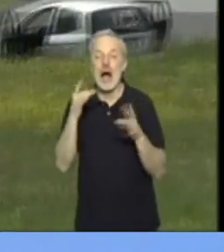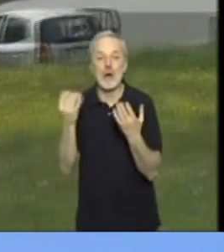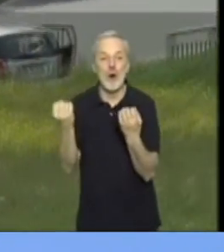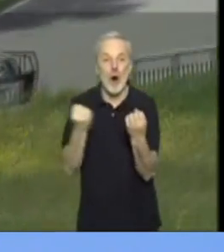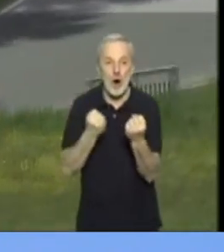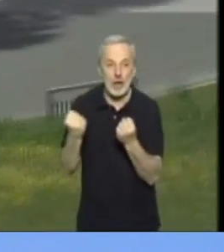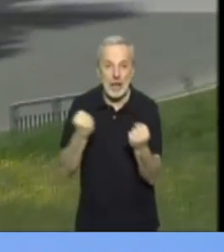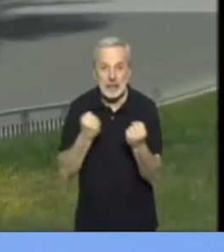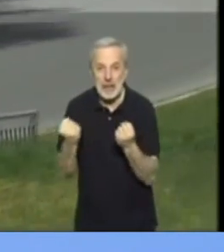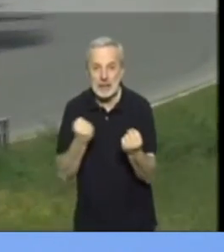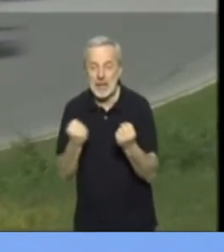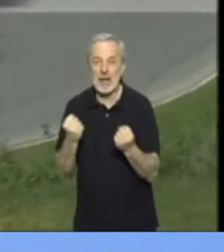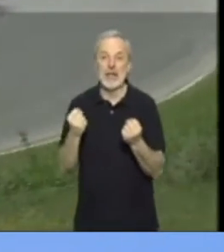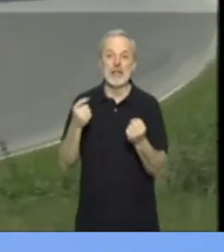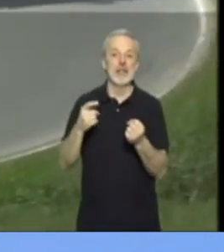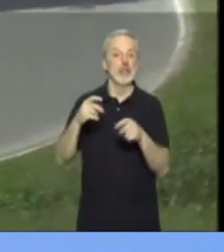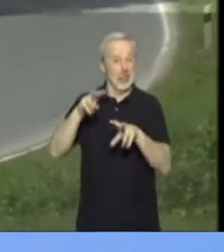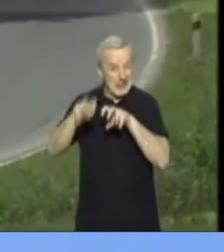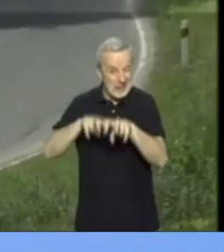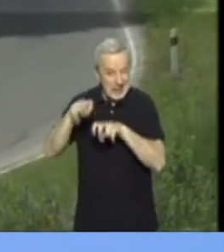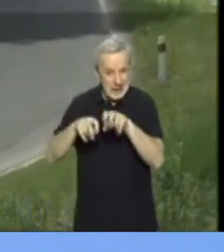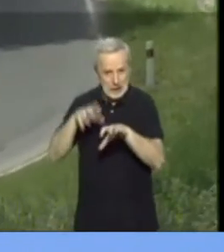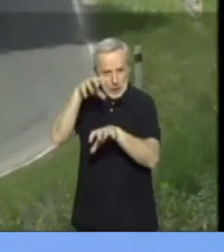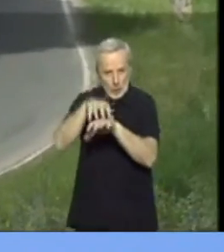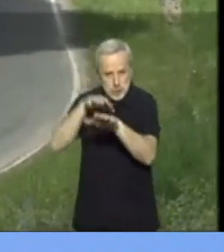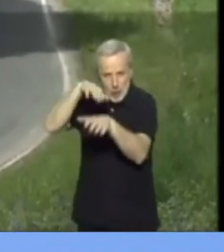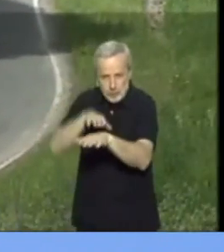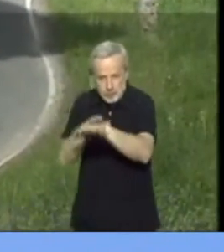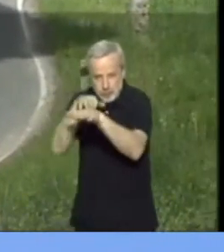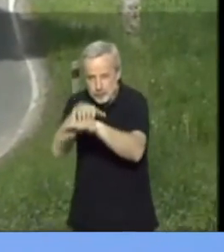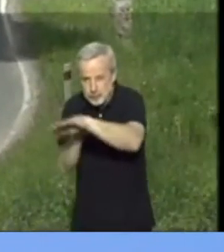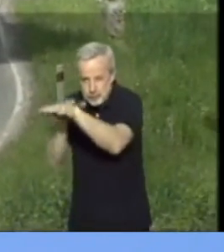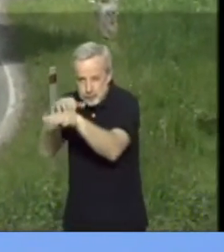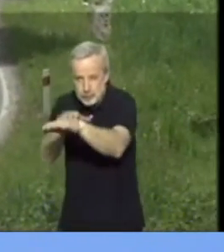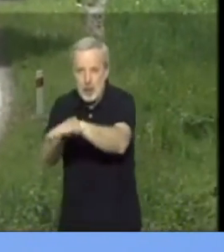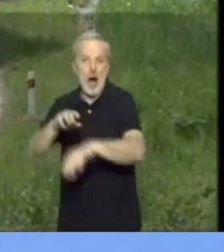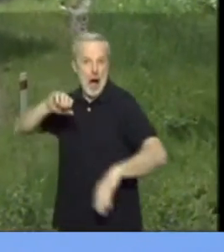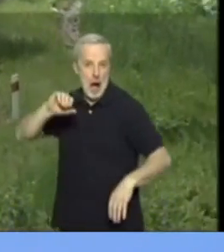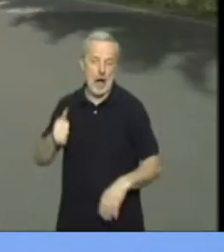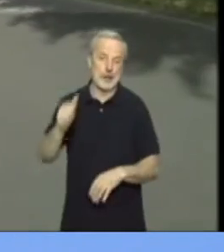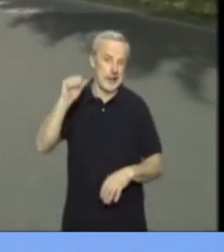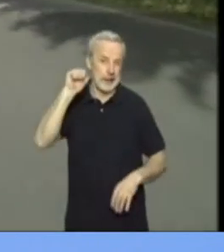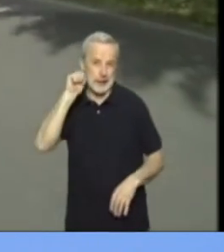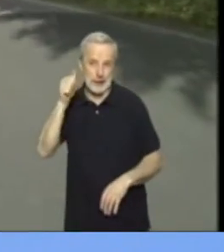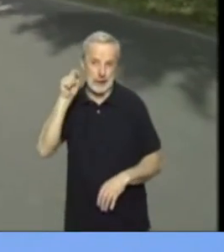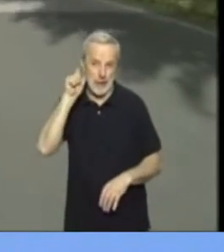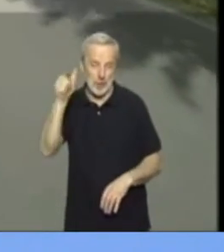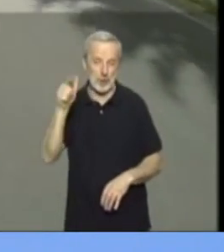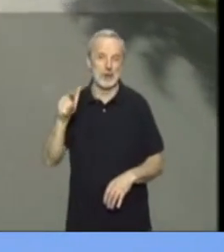logistických udržení jaksi toho pelotonu v nějaké formě před závěrečnými okruhy